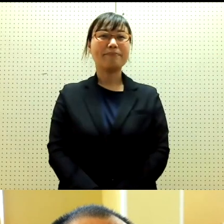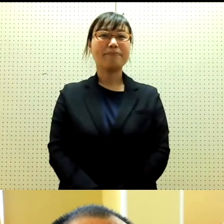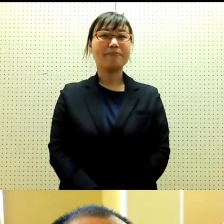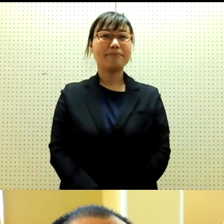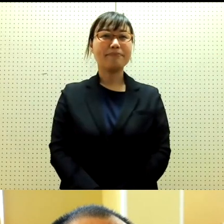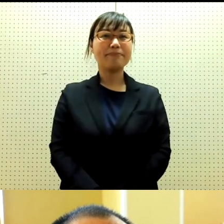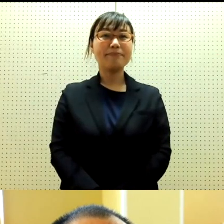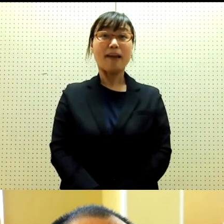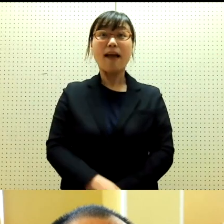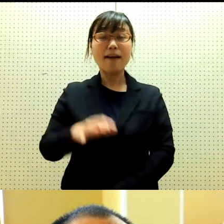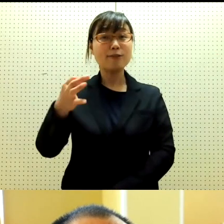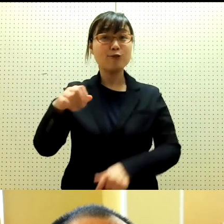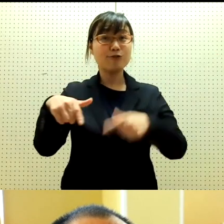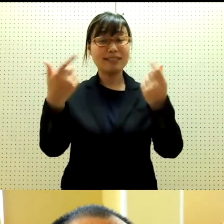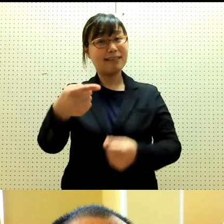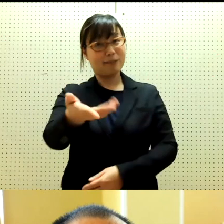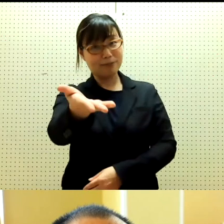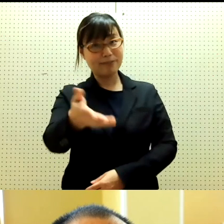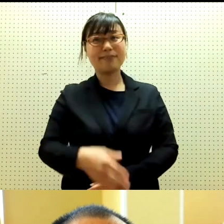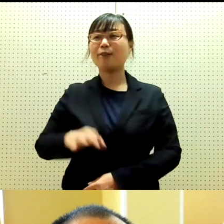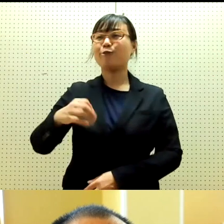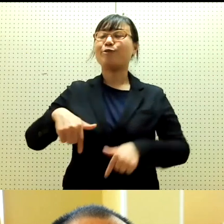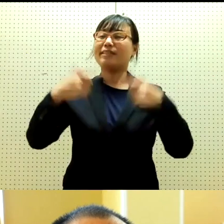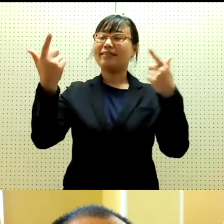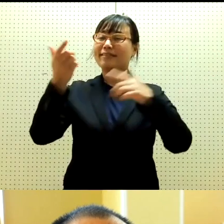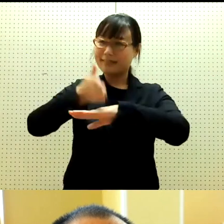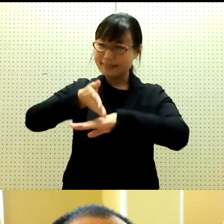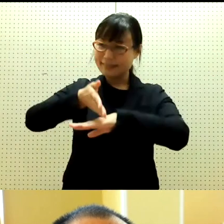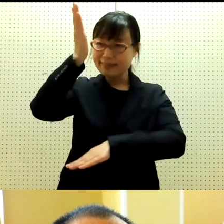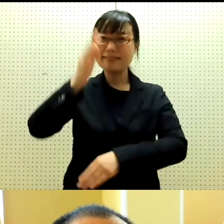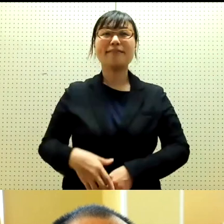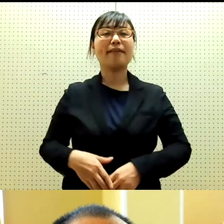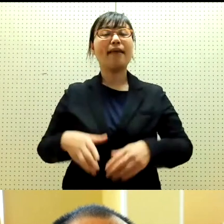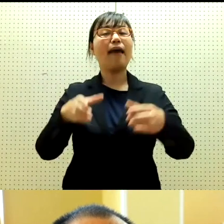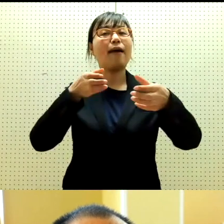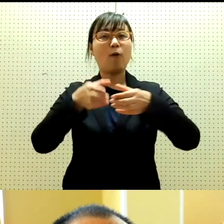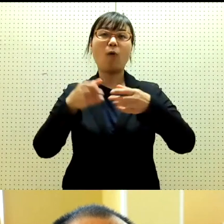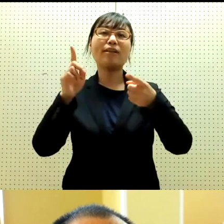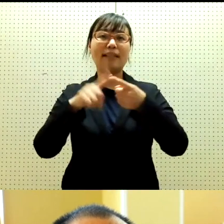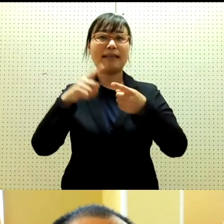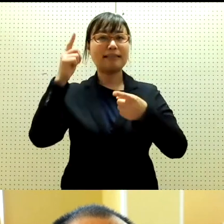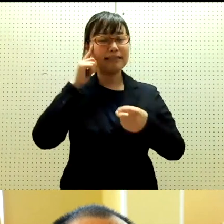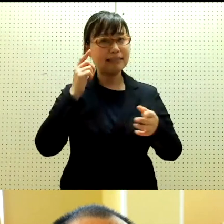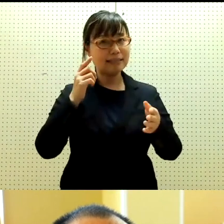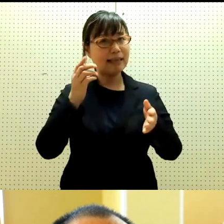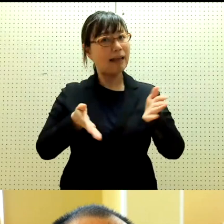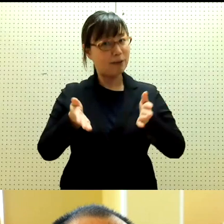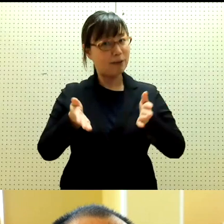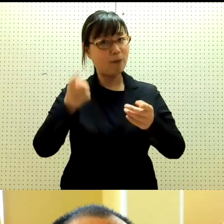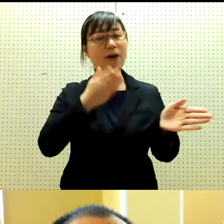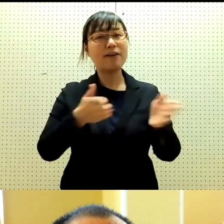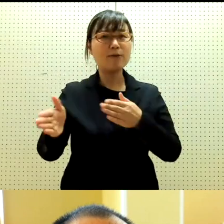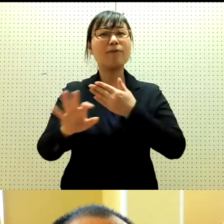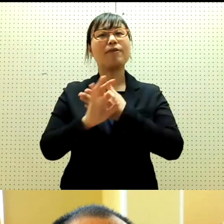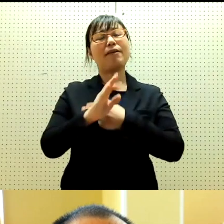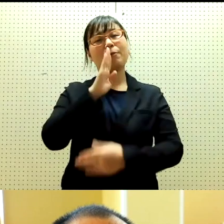はい、鈴木先生どうぞ。 はい、ありがとうございます。合理的配慮の事例は本当に難しくって、私もインク